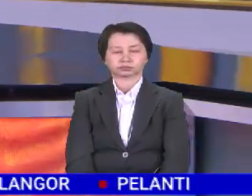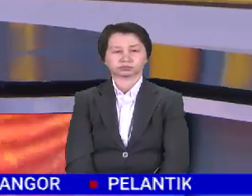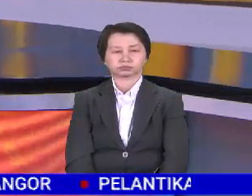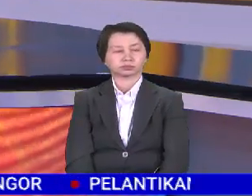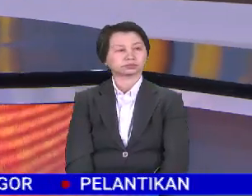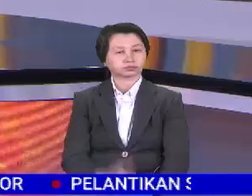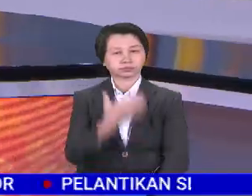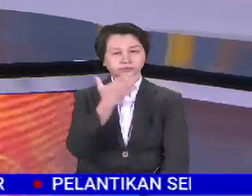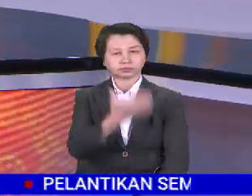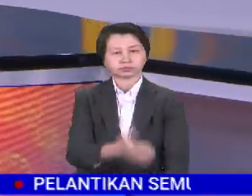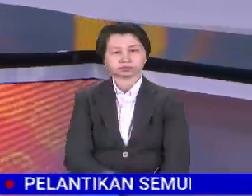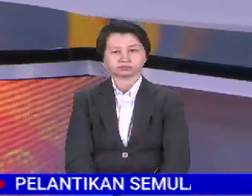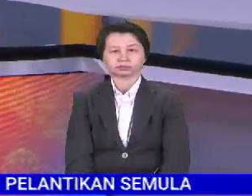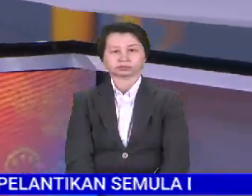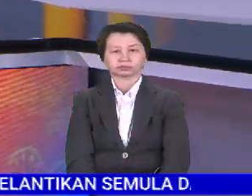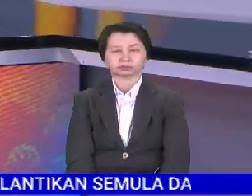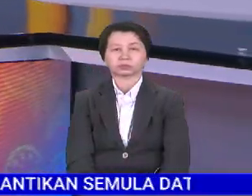Baik, terima kasih Rosie. Dan seterusnya.